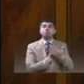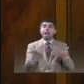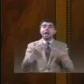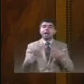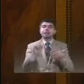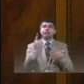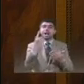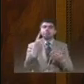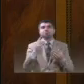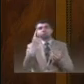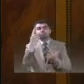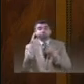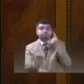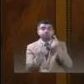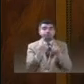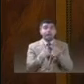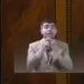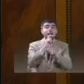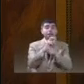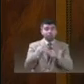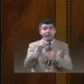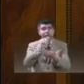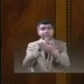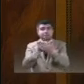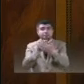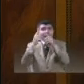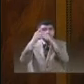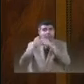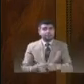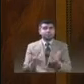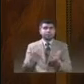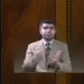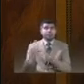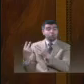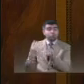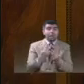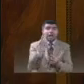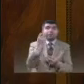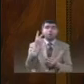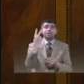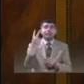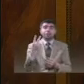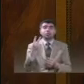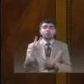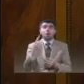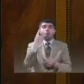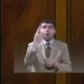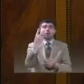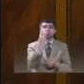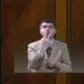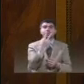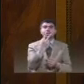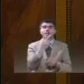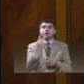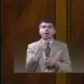80 و100 مليار ديال الدرهم اخرى. ديروا الحساب، ملي جيت في عام 2012 خلصنا 21 مليار